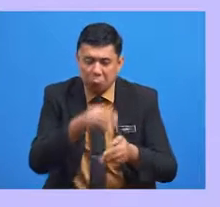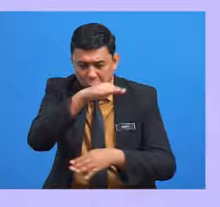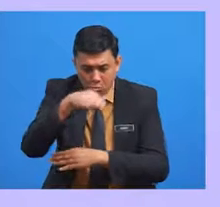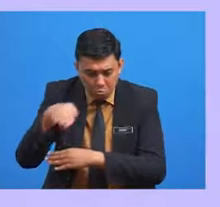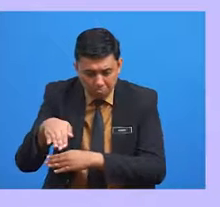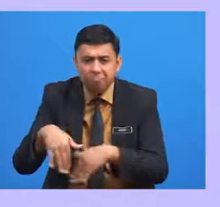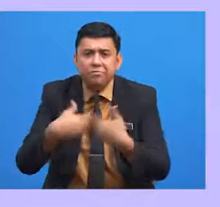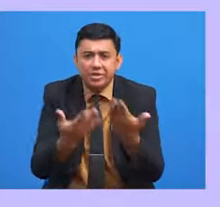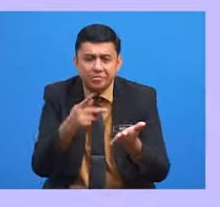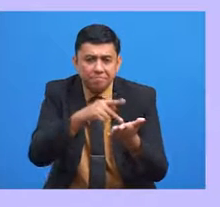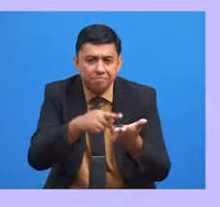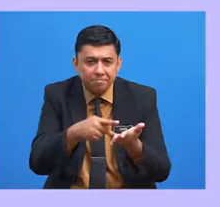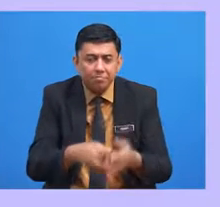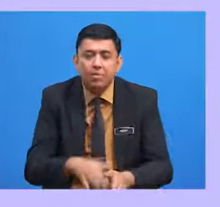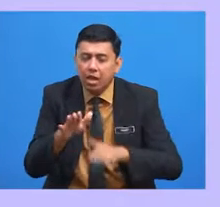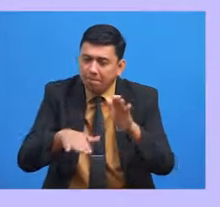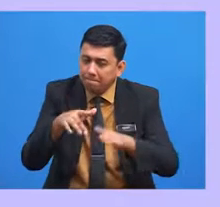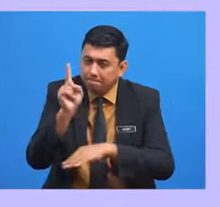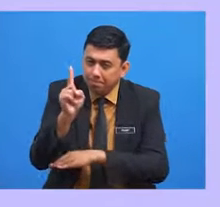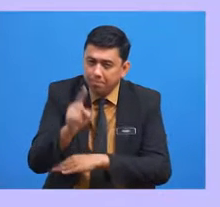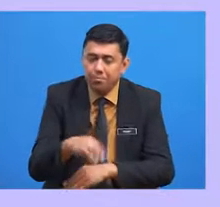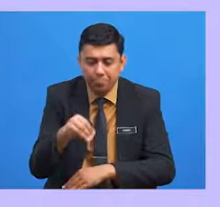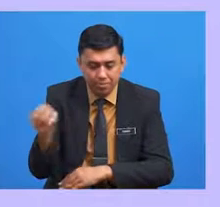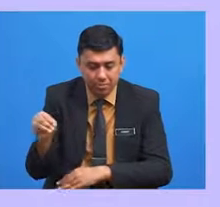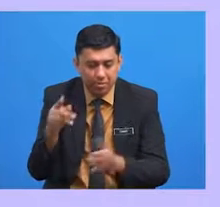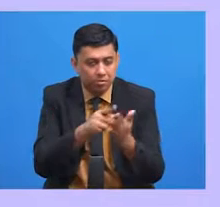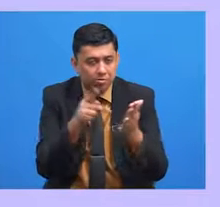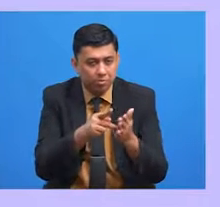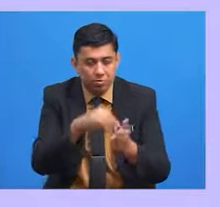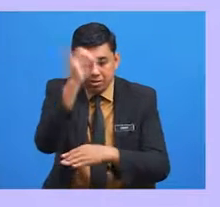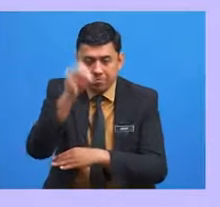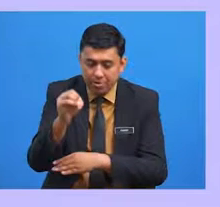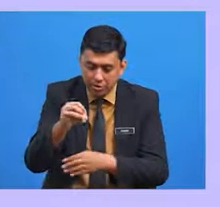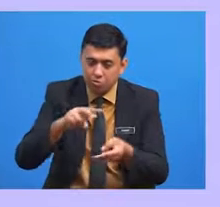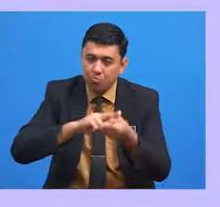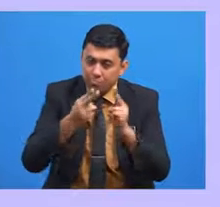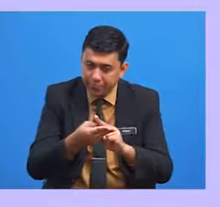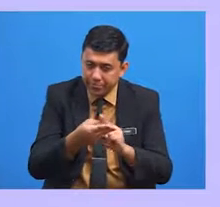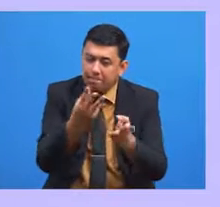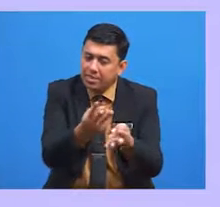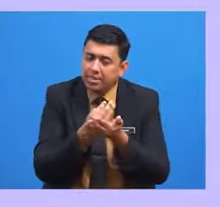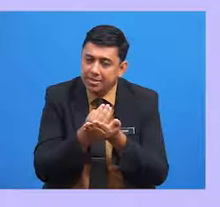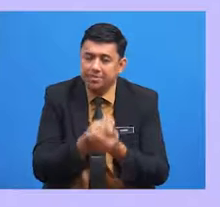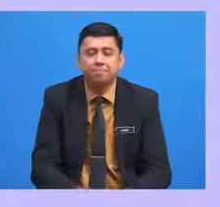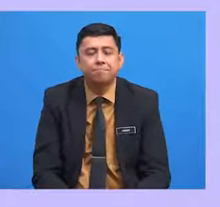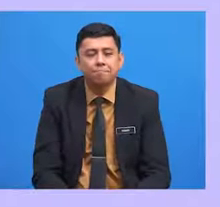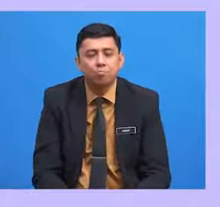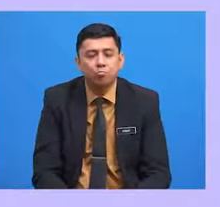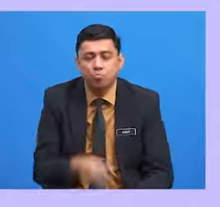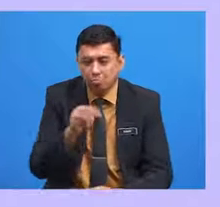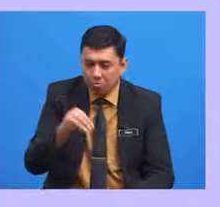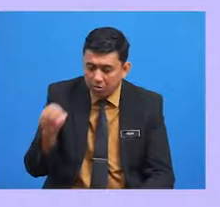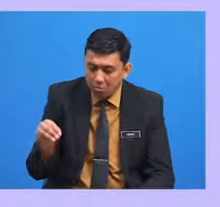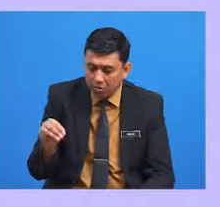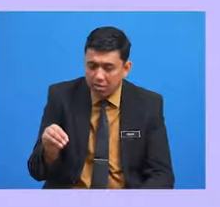kg. Langkah pertama, murid perlu mengira peratus perubahan kuantiti diminta. Di sini, murid